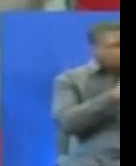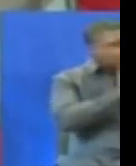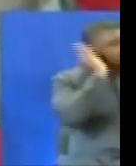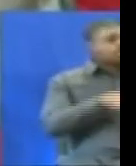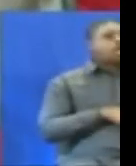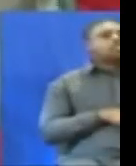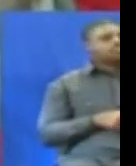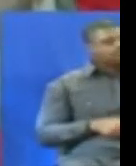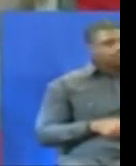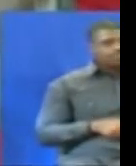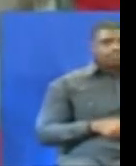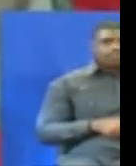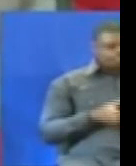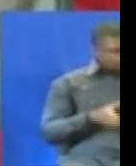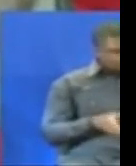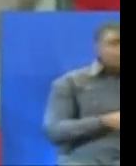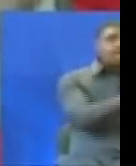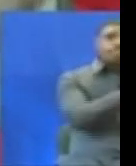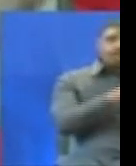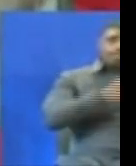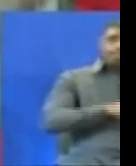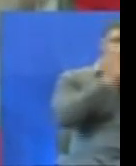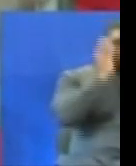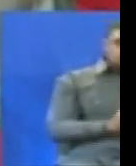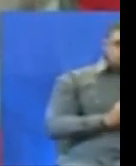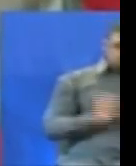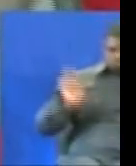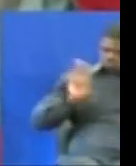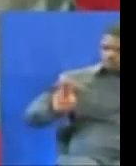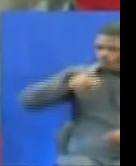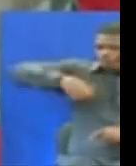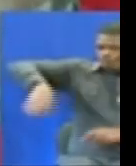ziko barabara zinazounganisha makao makuu ya wilaya zetu na mikoa.